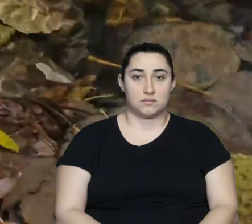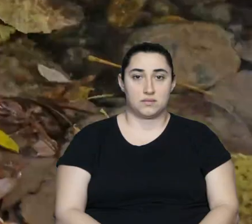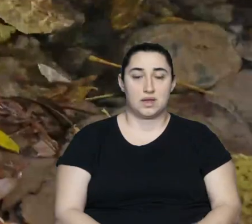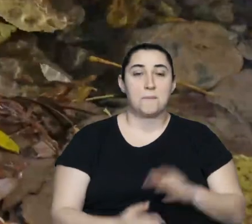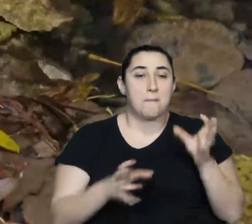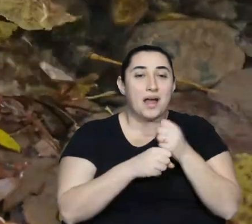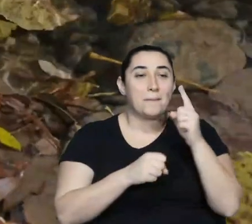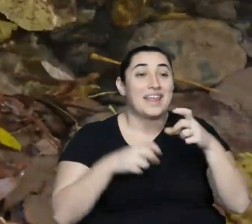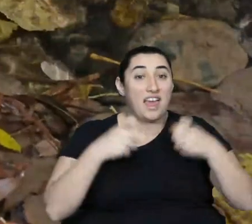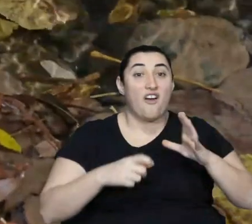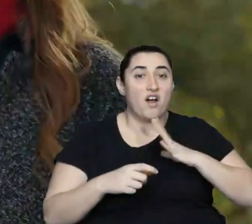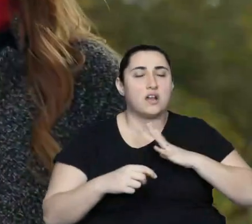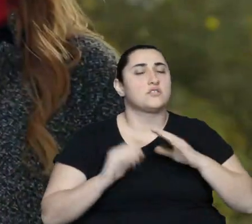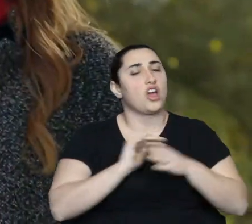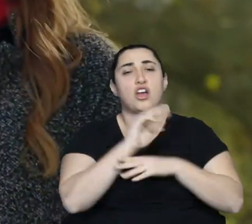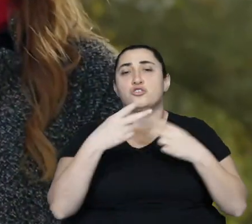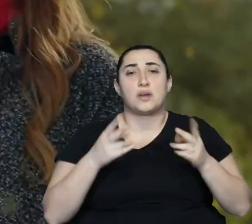insan.